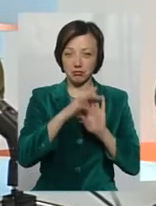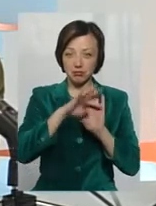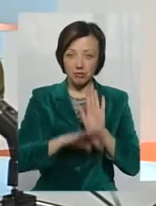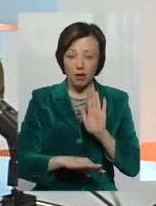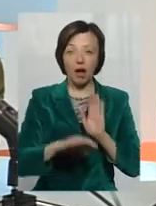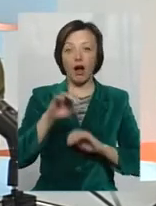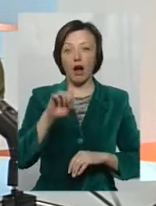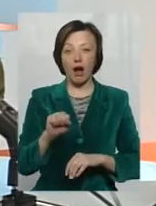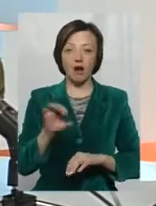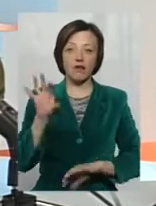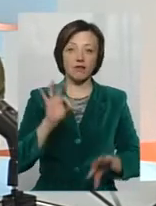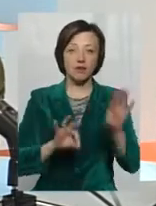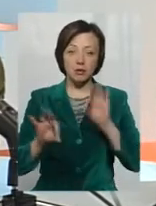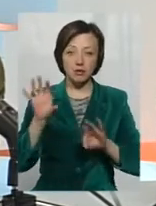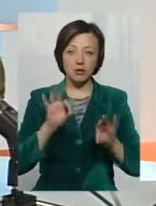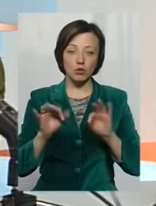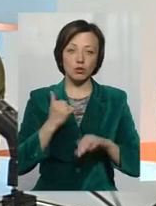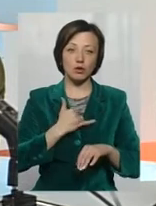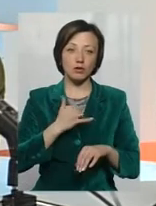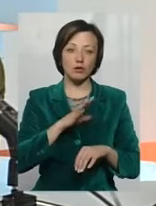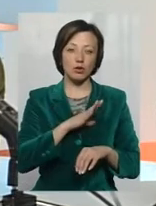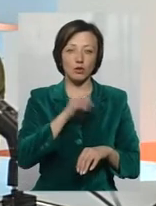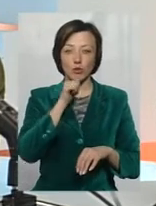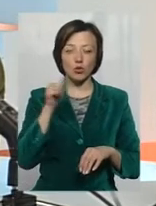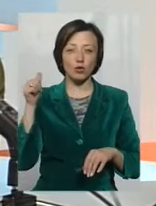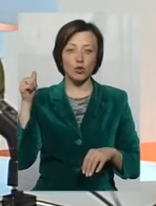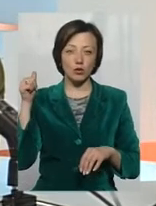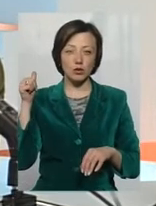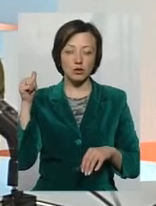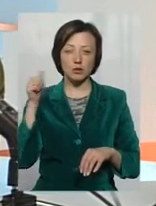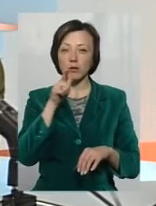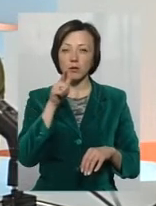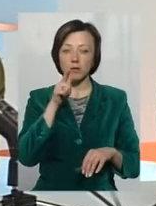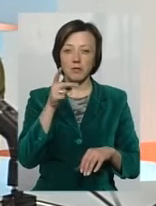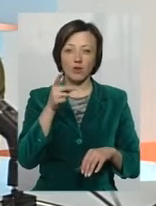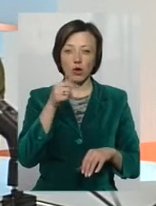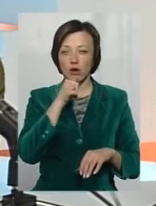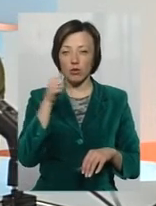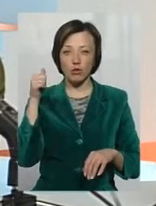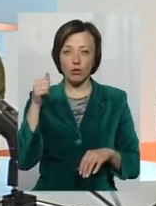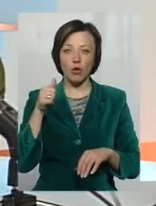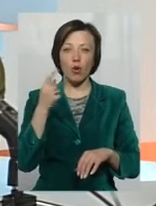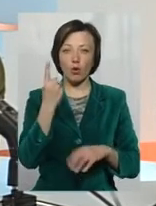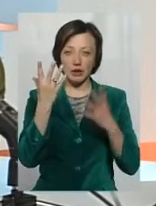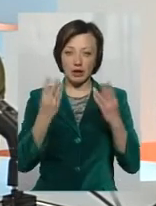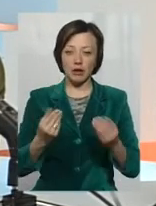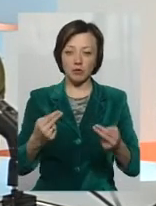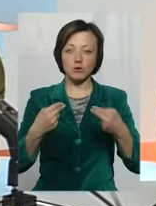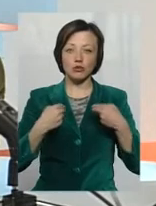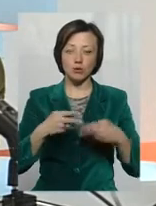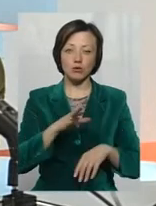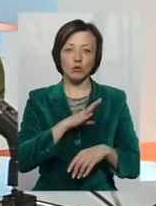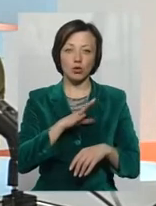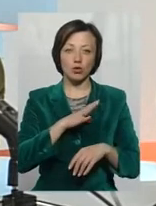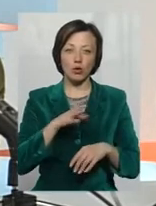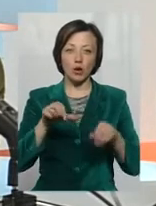є таке, що в тому році, наприклад, ну півтора року назад, до нас в день приїжджало